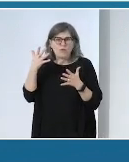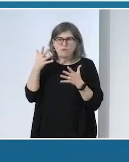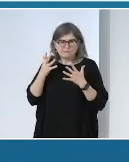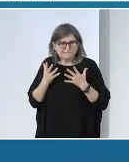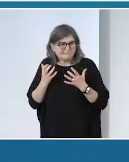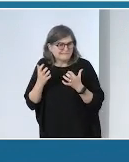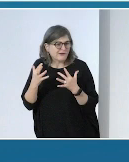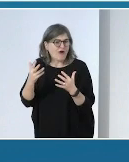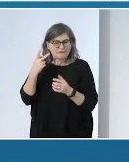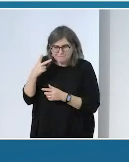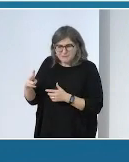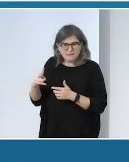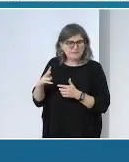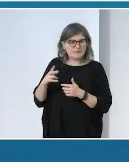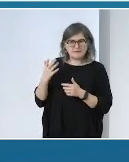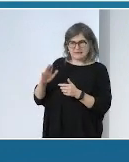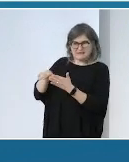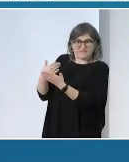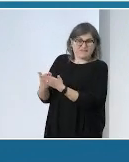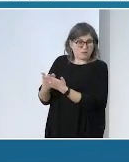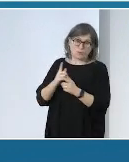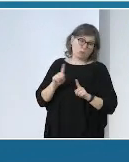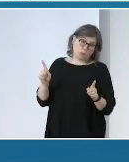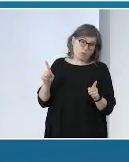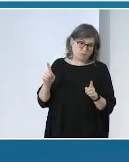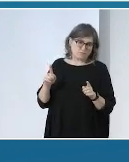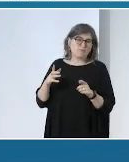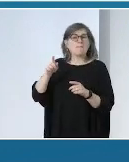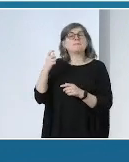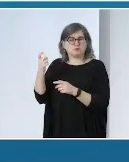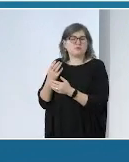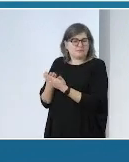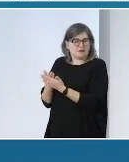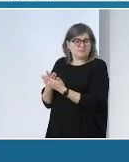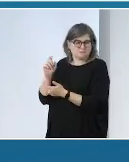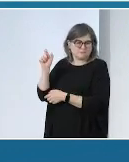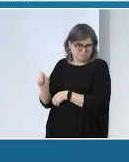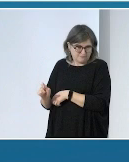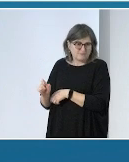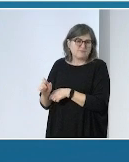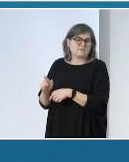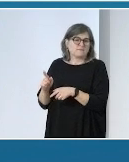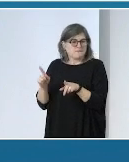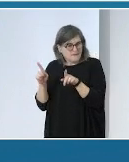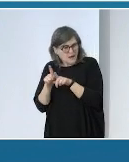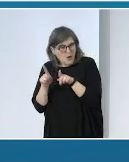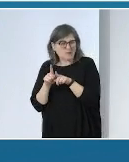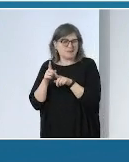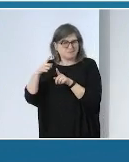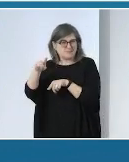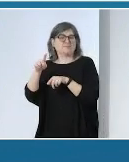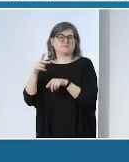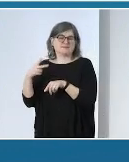a fait tout, mais quand même c'est en grande partie, à notre avis, ce qui a pu